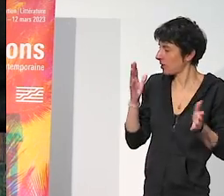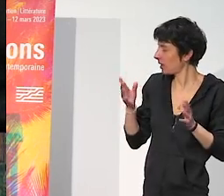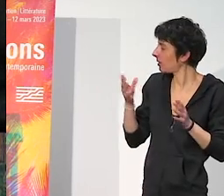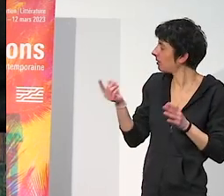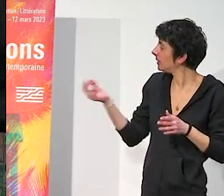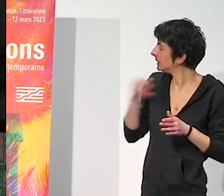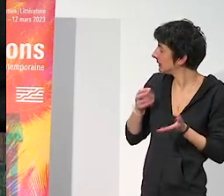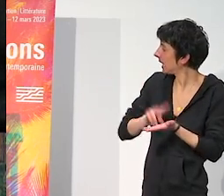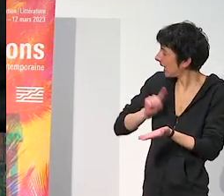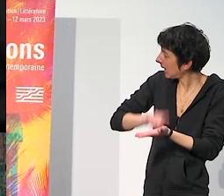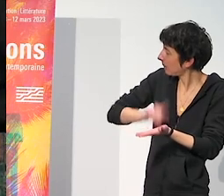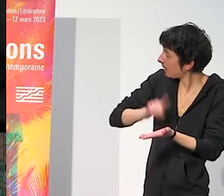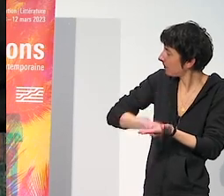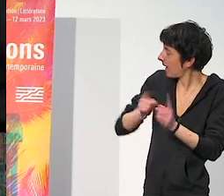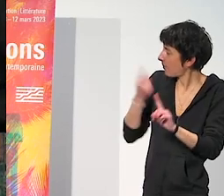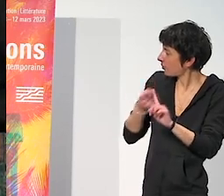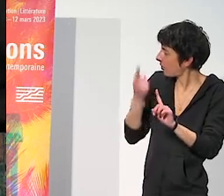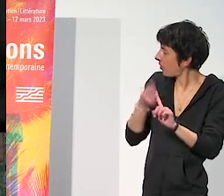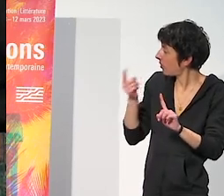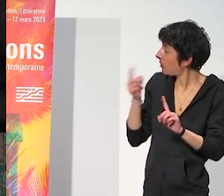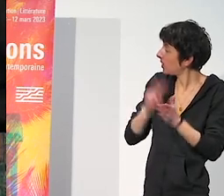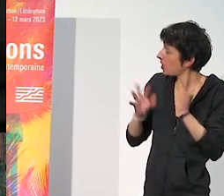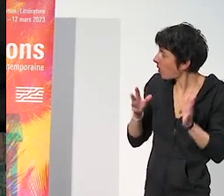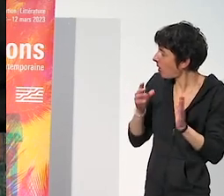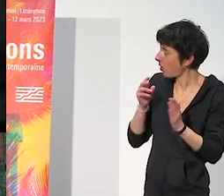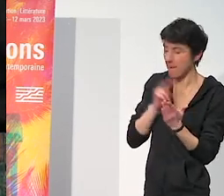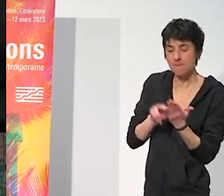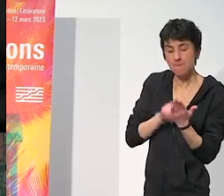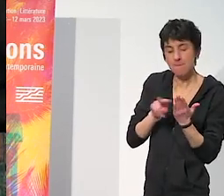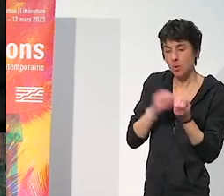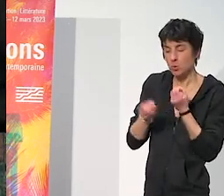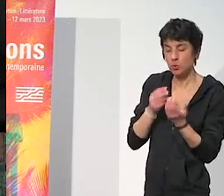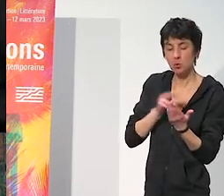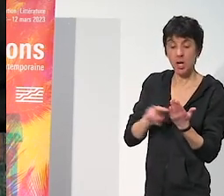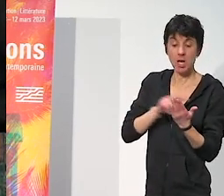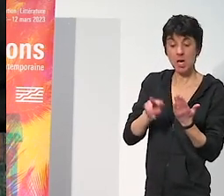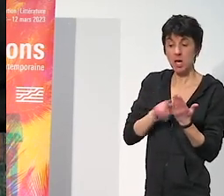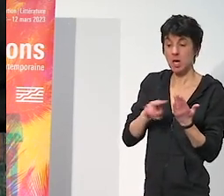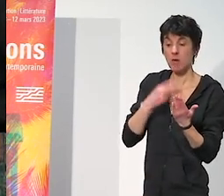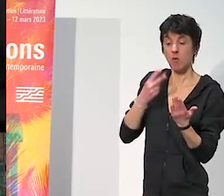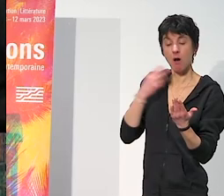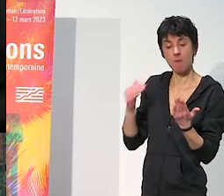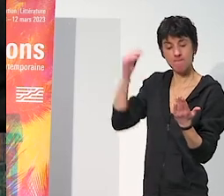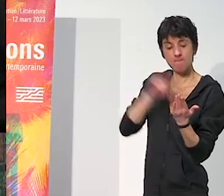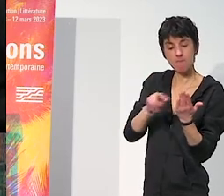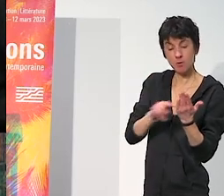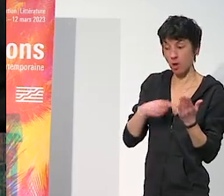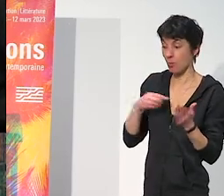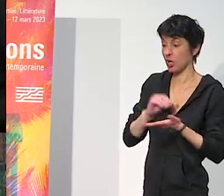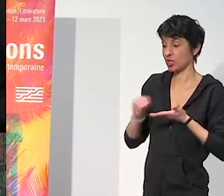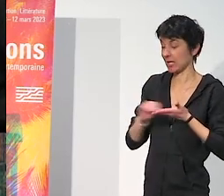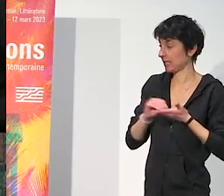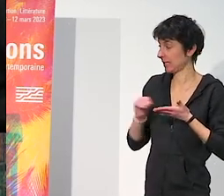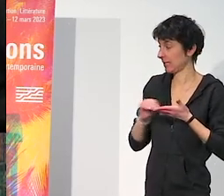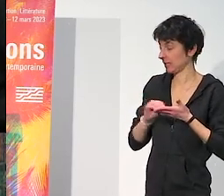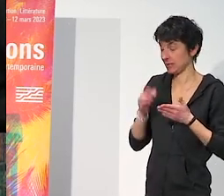le rythme était important, vous lisez à haute voix. Non, je ne lis pas à haute voix, j'écris à haute voix. C'est pour ça